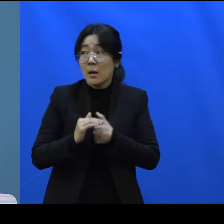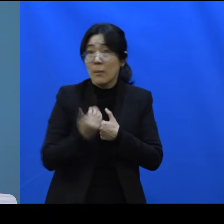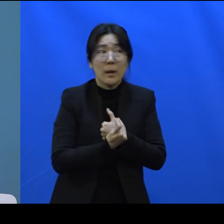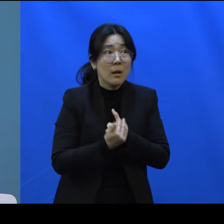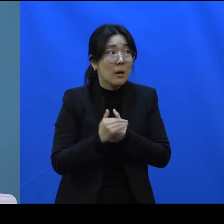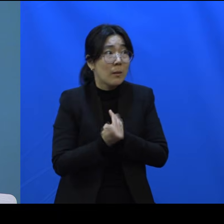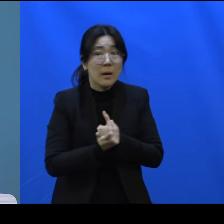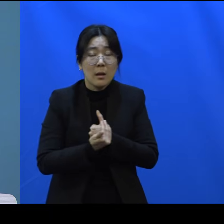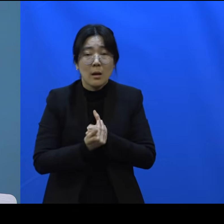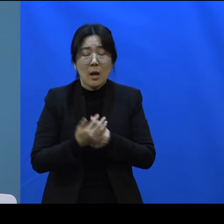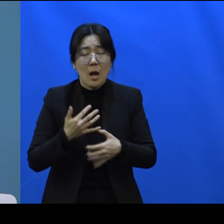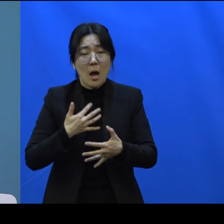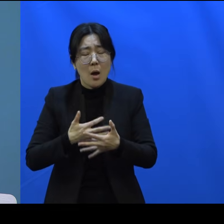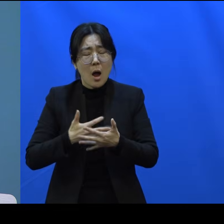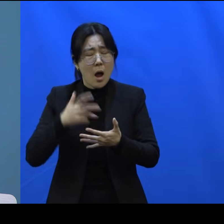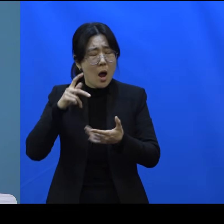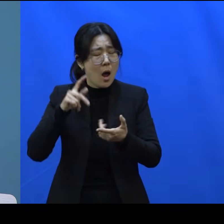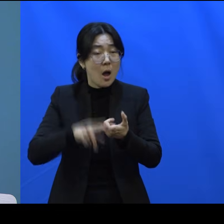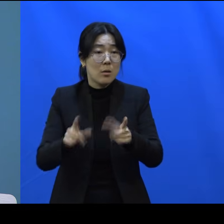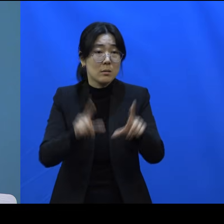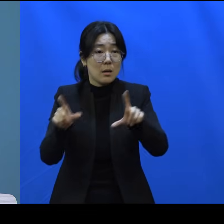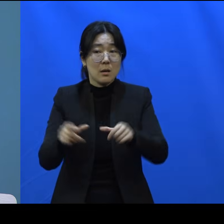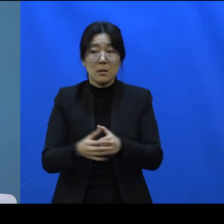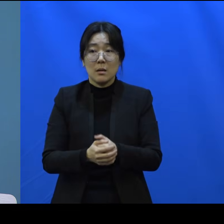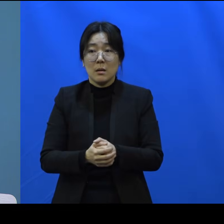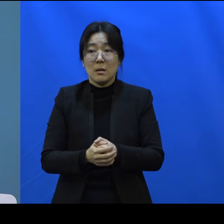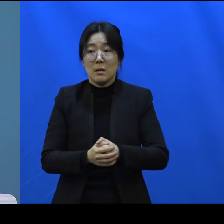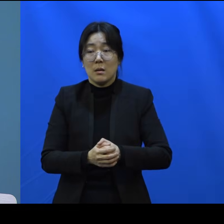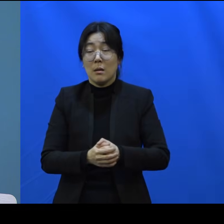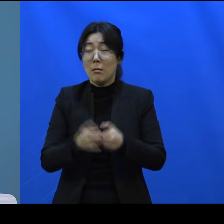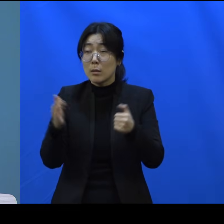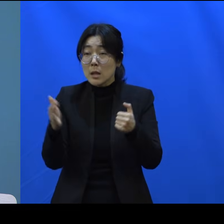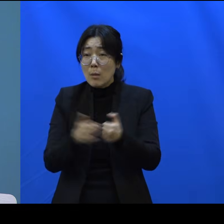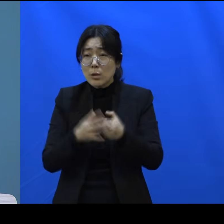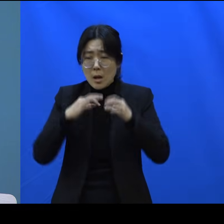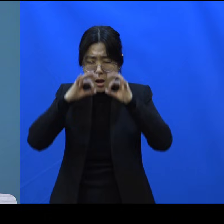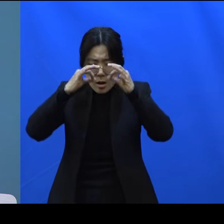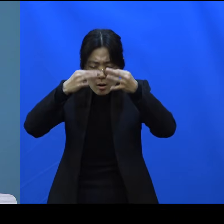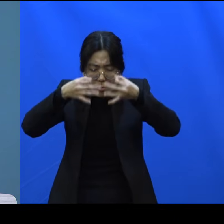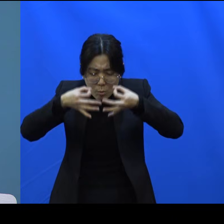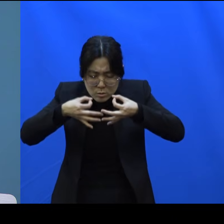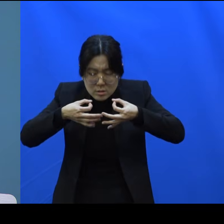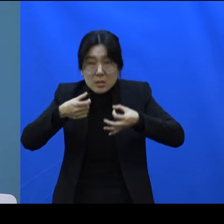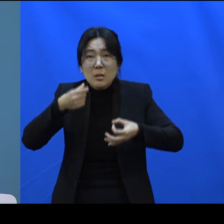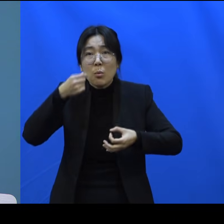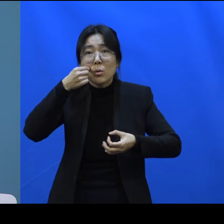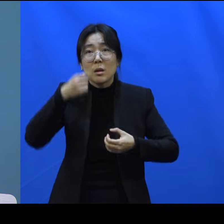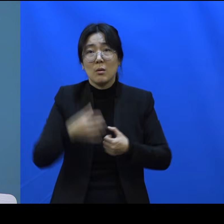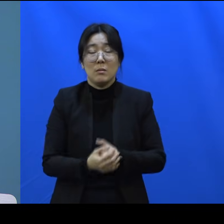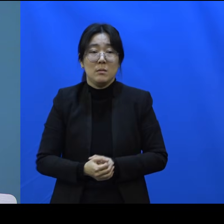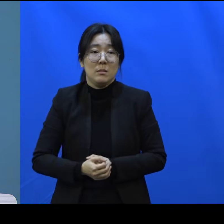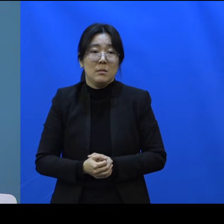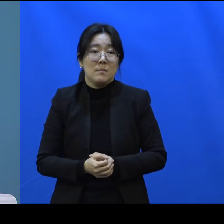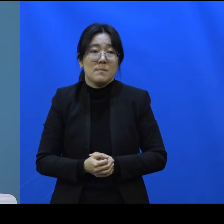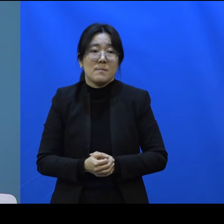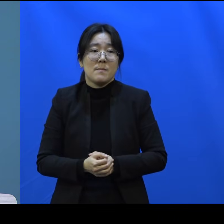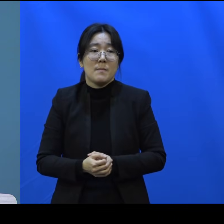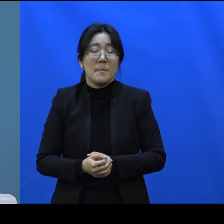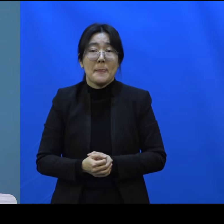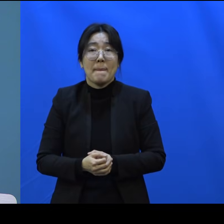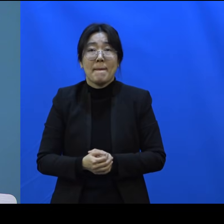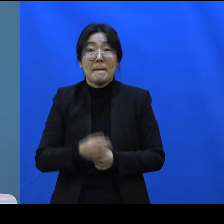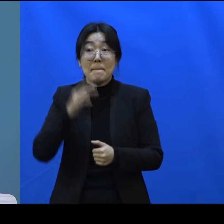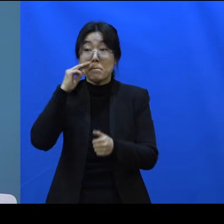거죠. 문제는 뭐냐면 자기 자신을 바로 하는 게 너무 어렵다는 거예요. 이게 안 돼요. 이게 안 되면